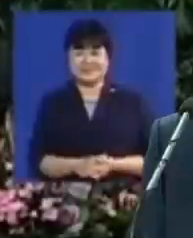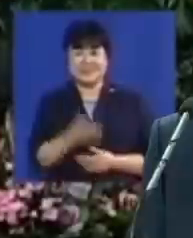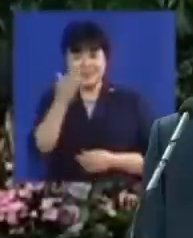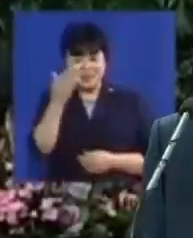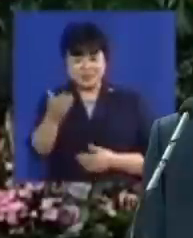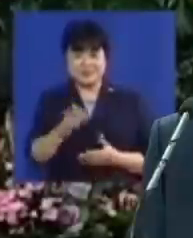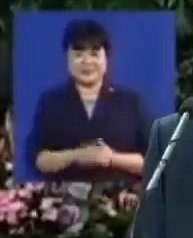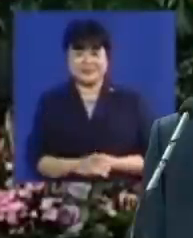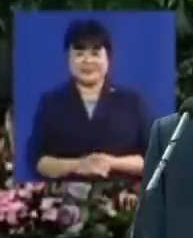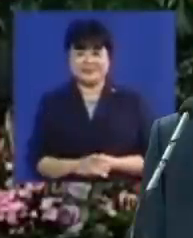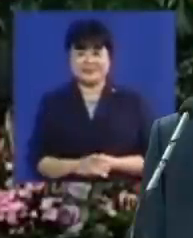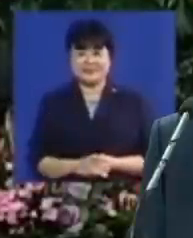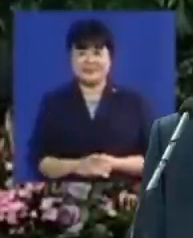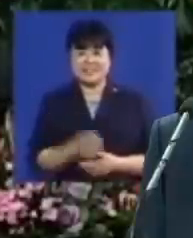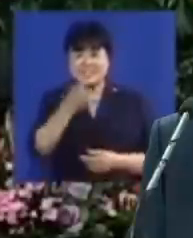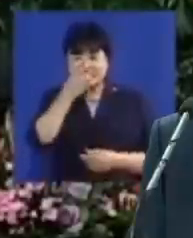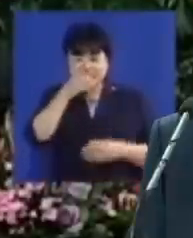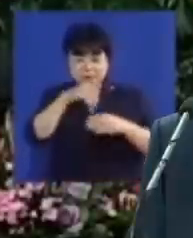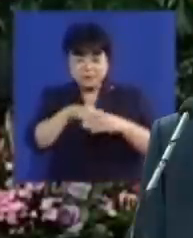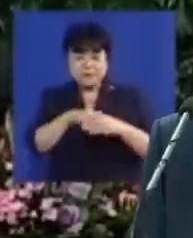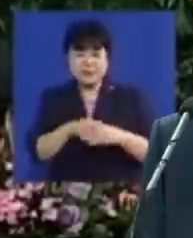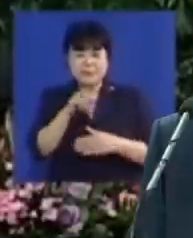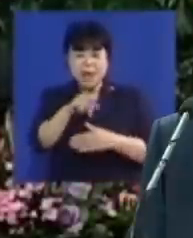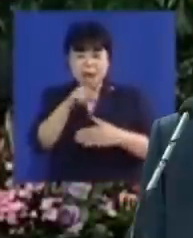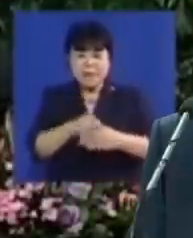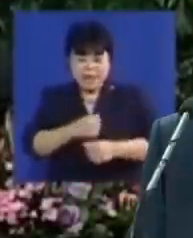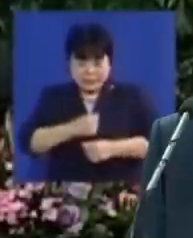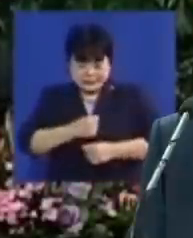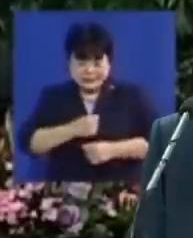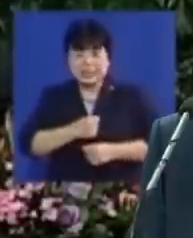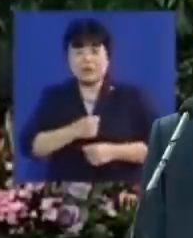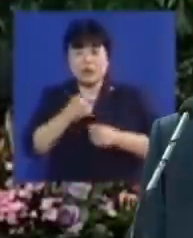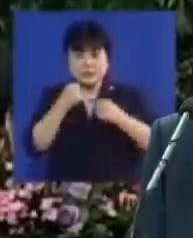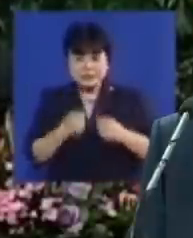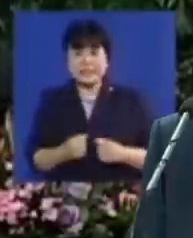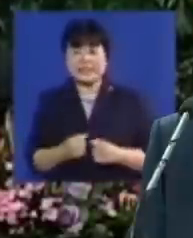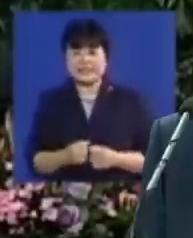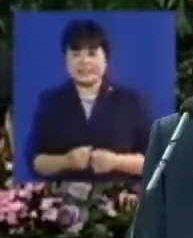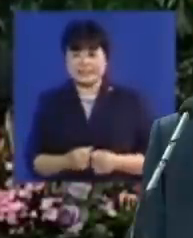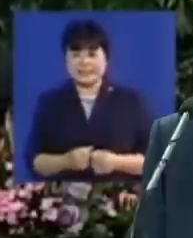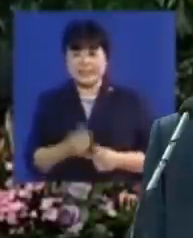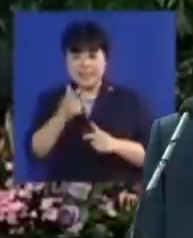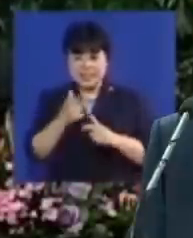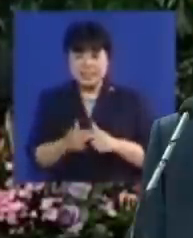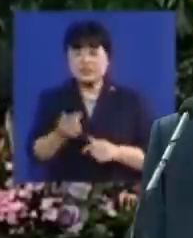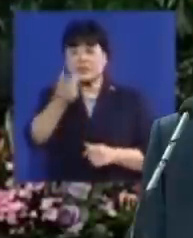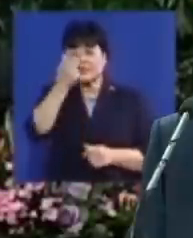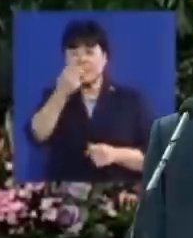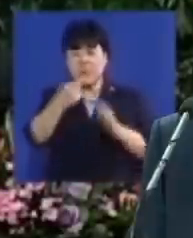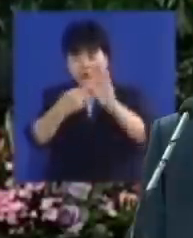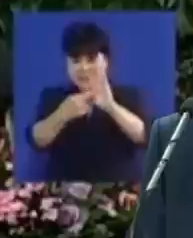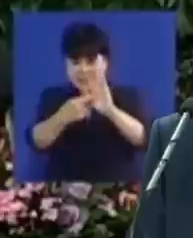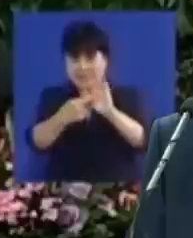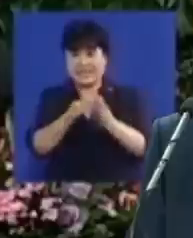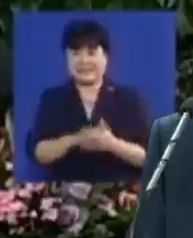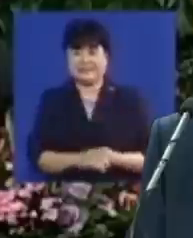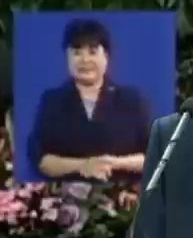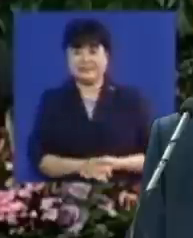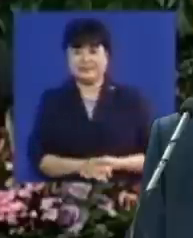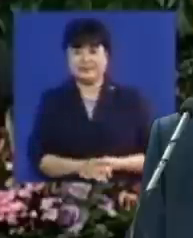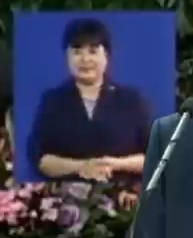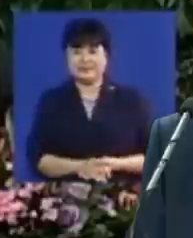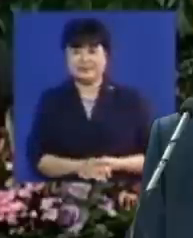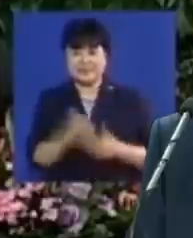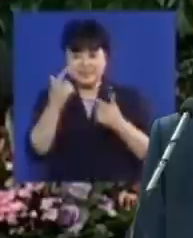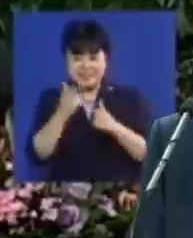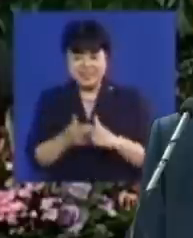여러분 종자 씨앗을 항상 우리 마음속에 간직하고 살아야 비로소 우리에게 예수의 생명이 나타낸 것입니다. 우리는